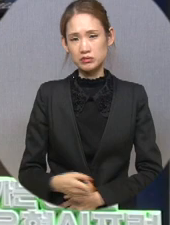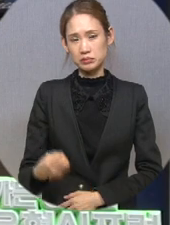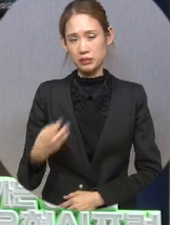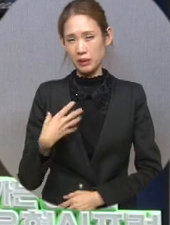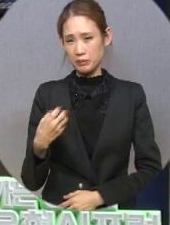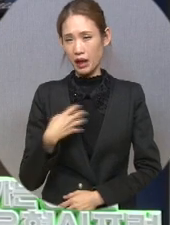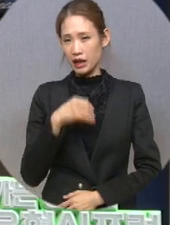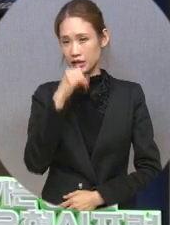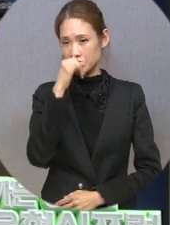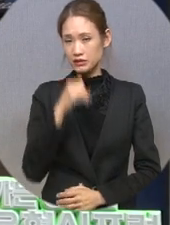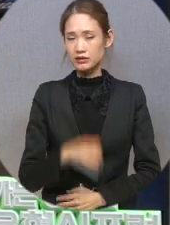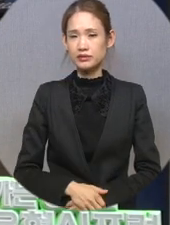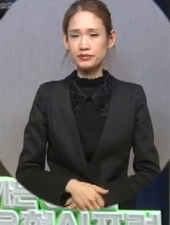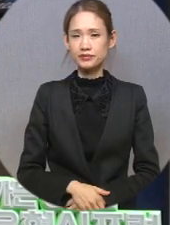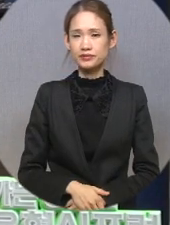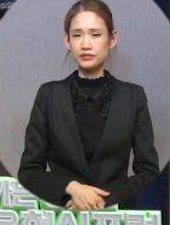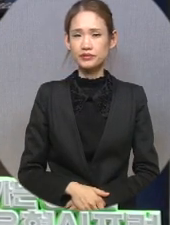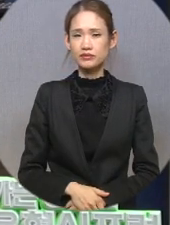뭐,